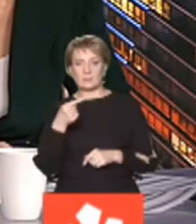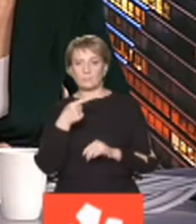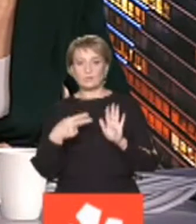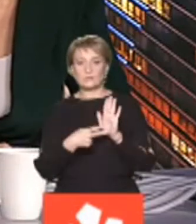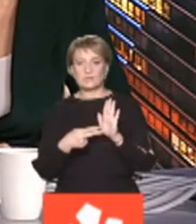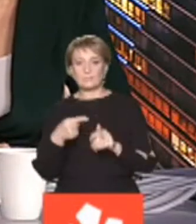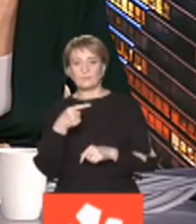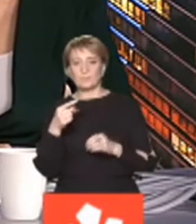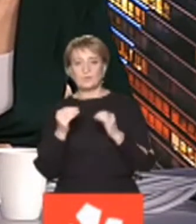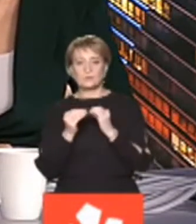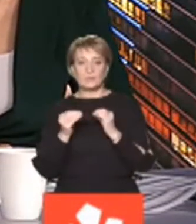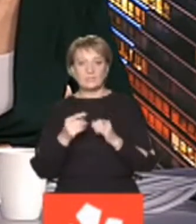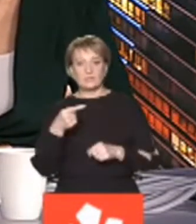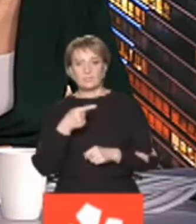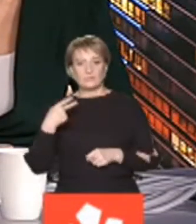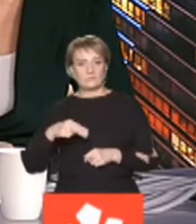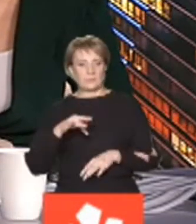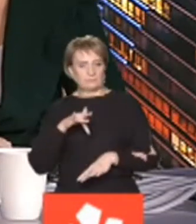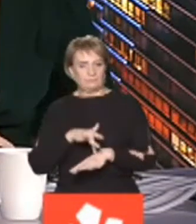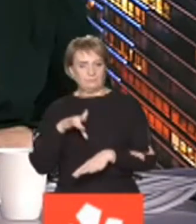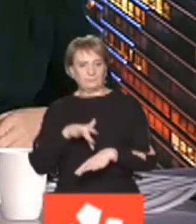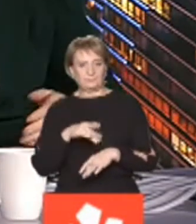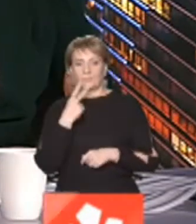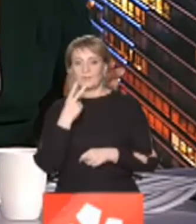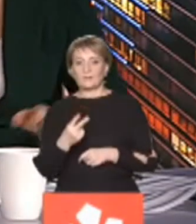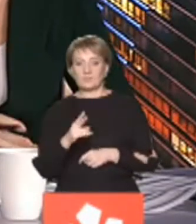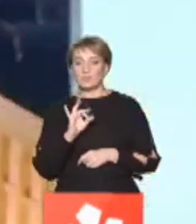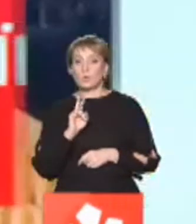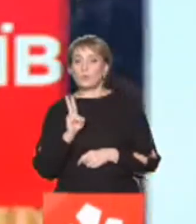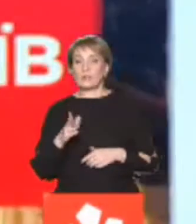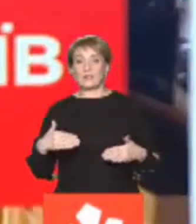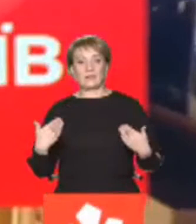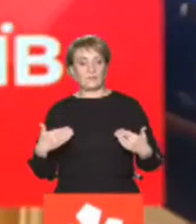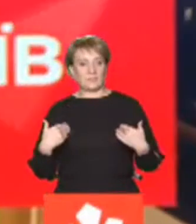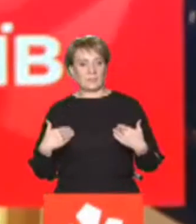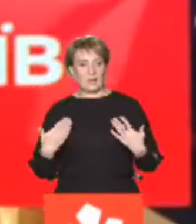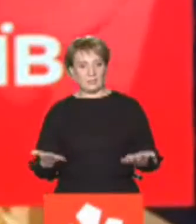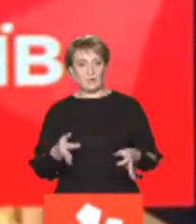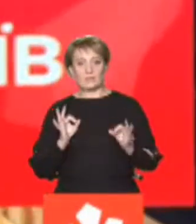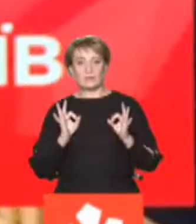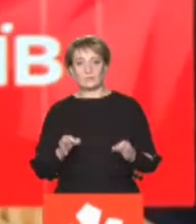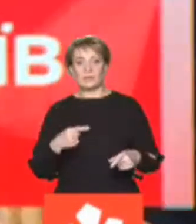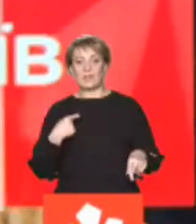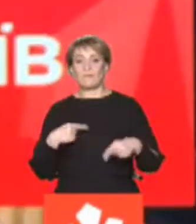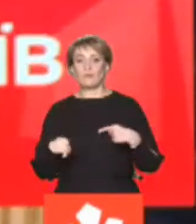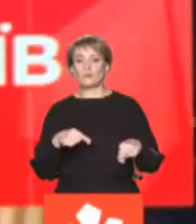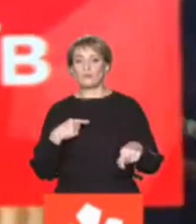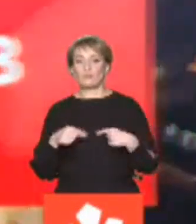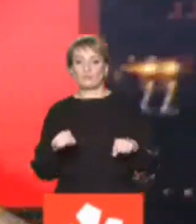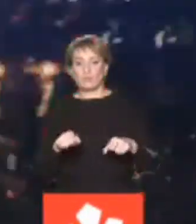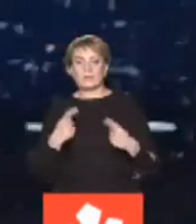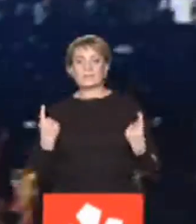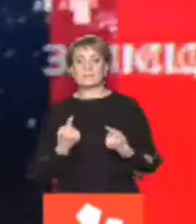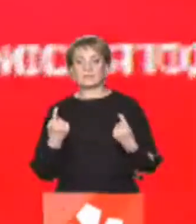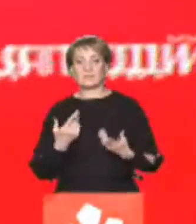і мінус 10, і мінус 20, на це просто боляче дивитися. Окей. Вітаю ще раз, Ілона, вітаю, Анатолко. Насправді, в футболі